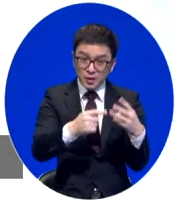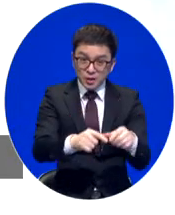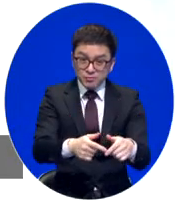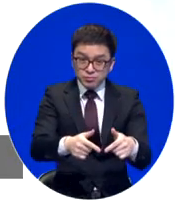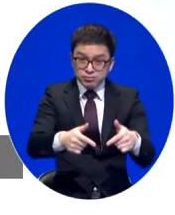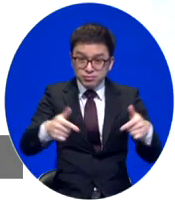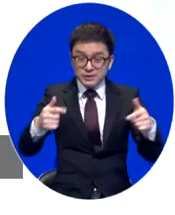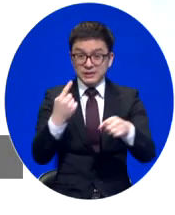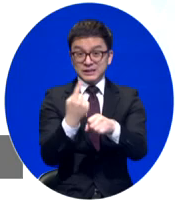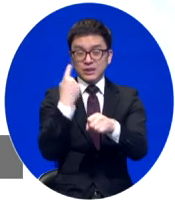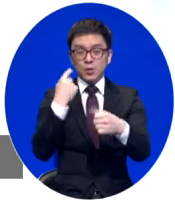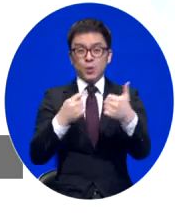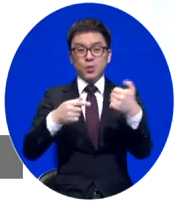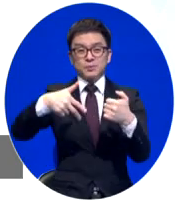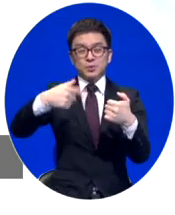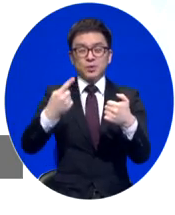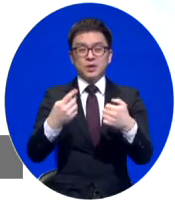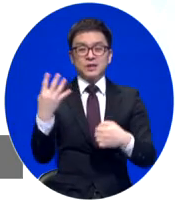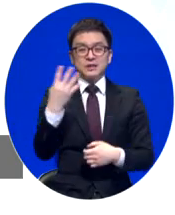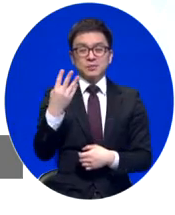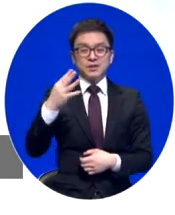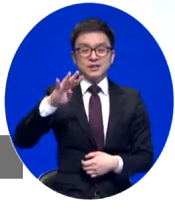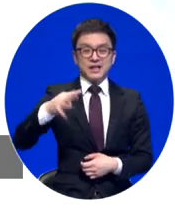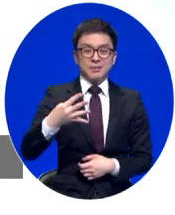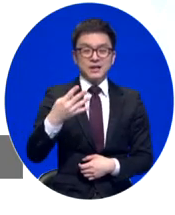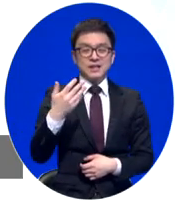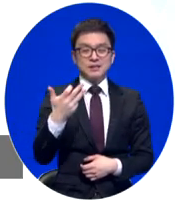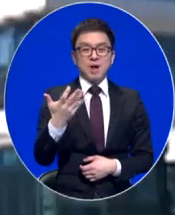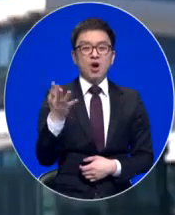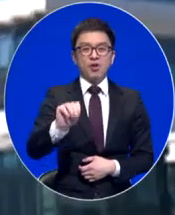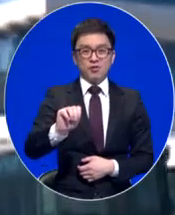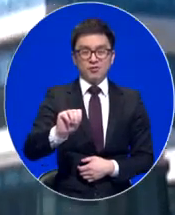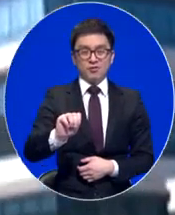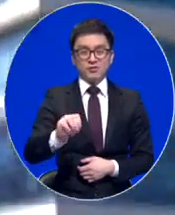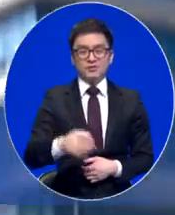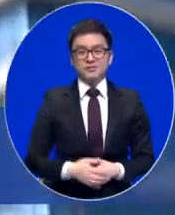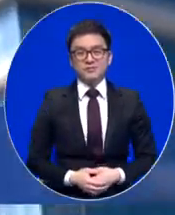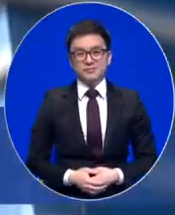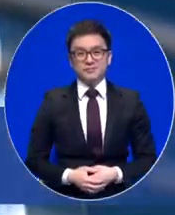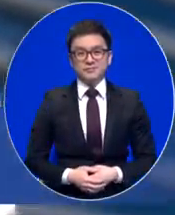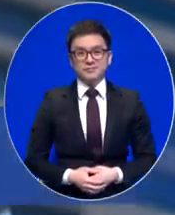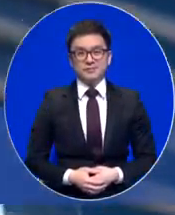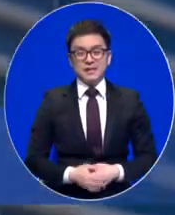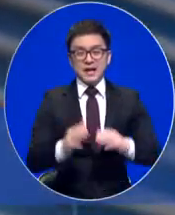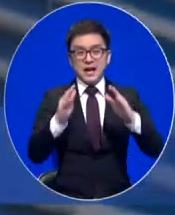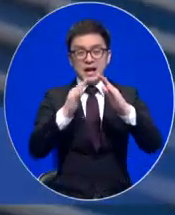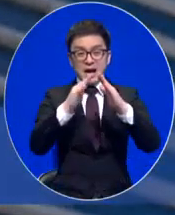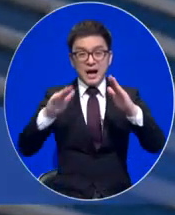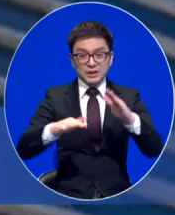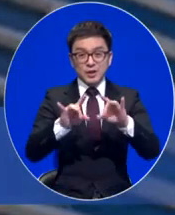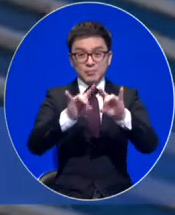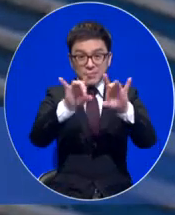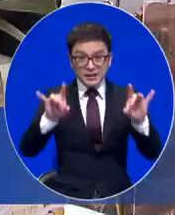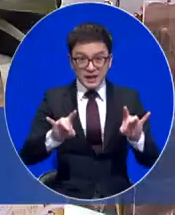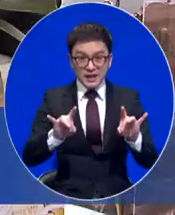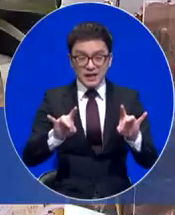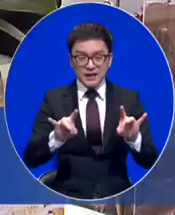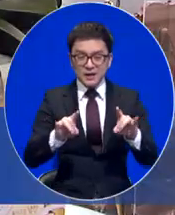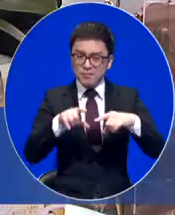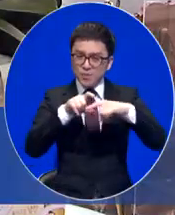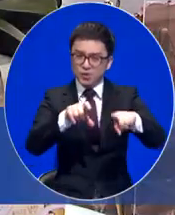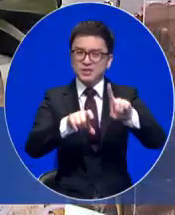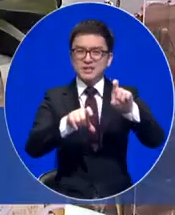은 지난해 50조 3410 8억 원으로 증가했습니다 세대당 월 보험료 도 지난해 처음으로 10만 원을